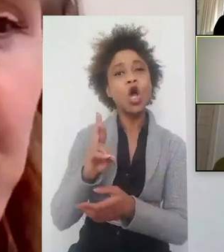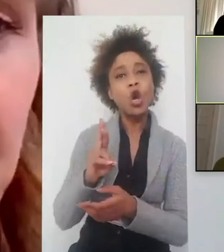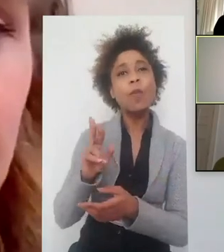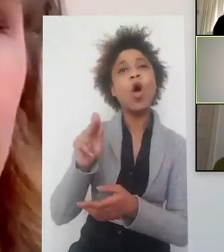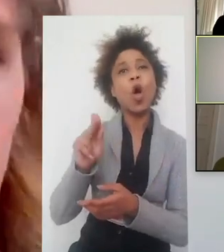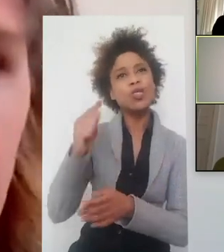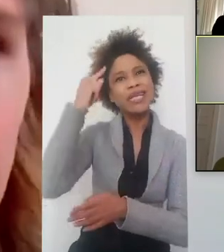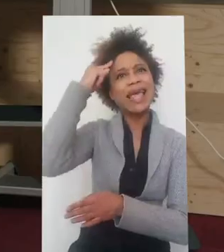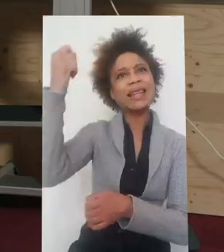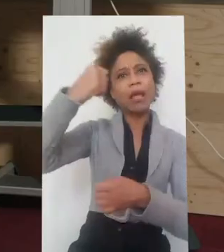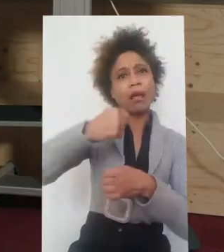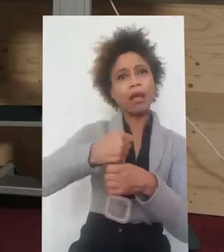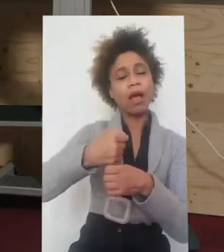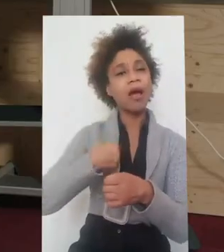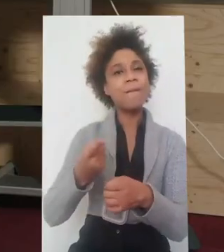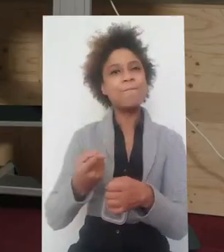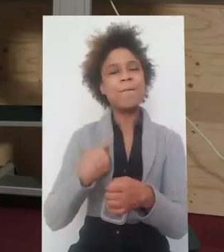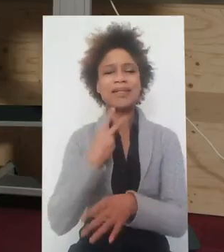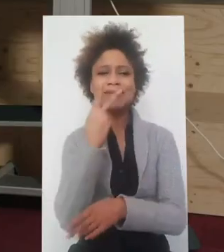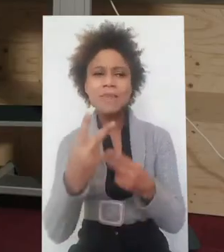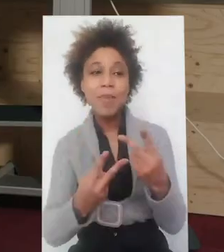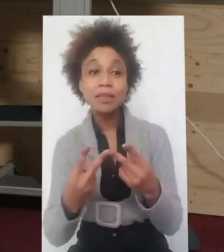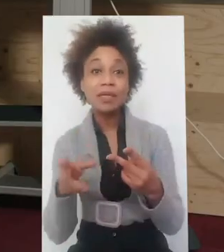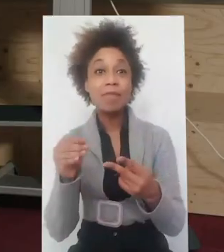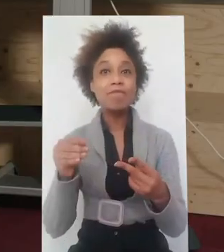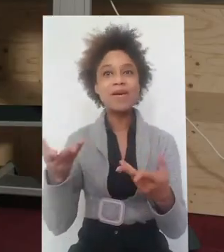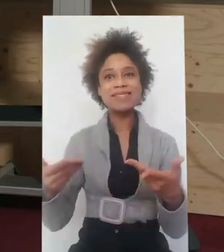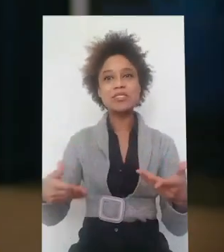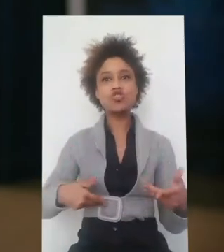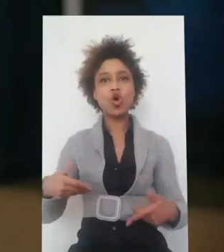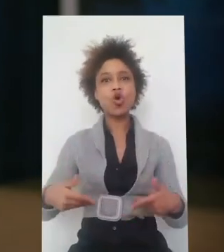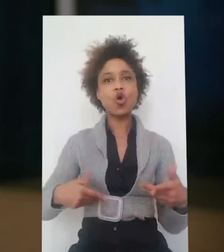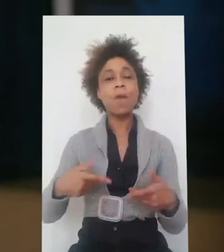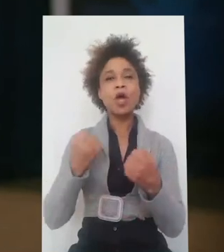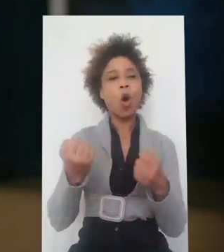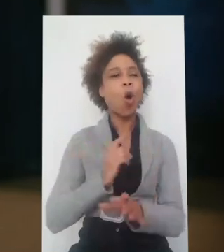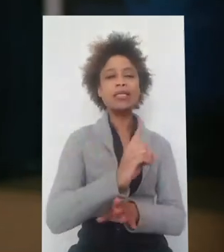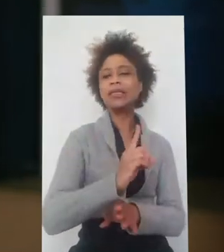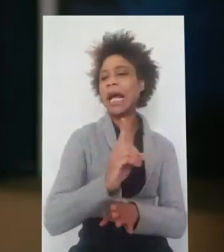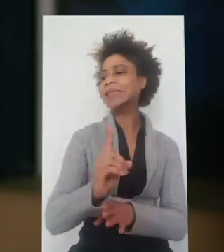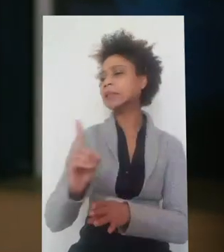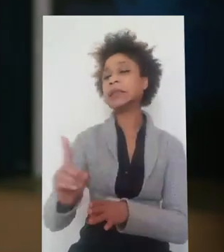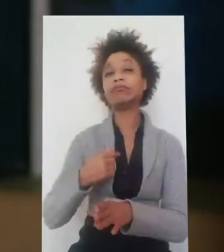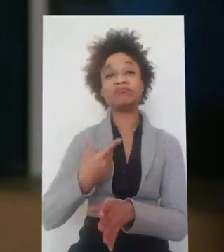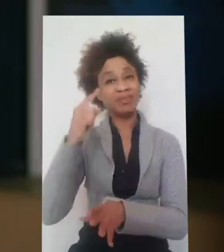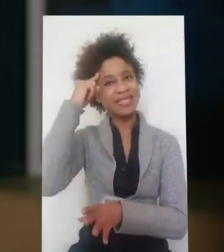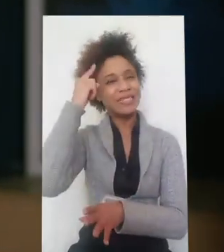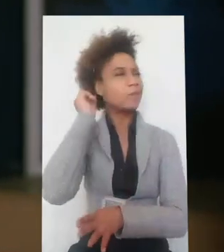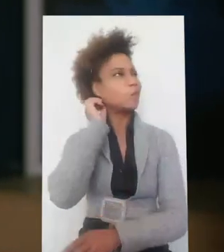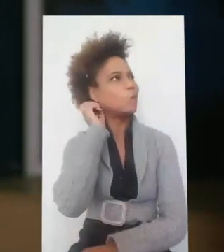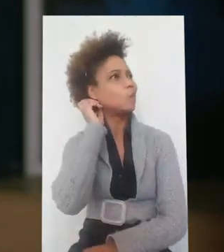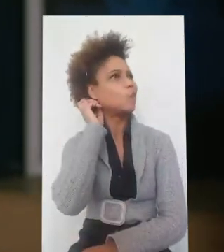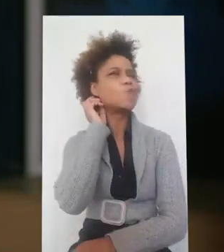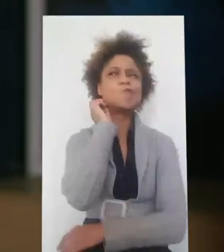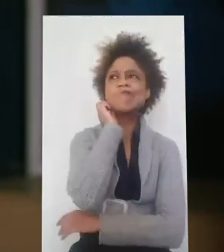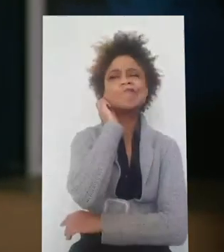bevragen. Yes, dankjewel. We gaan alweer naar een laatste rondje. Er kwamen al wel wat vragen richting